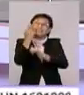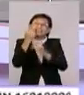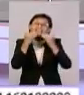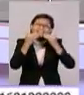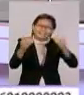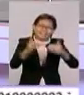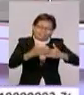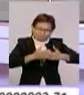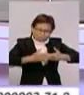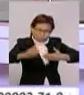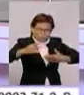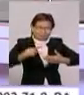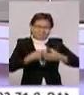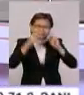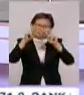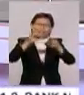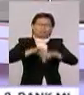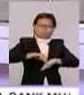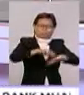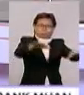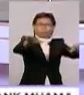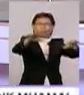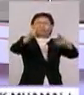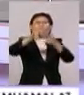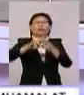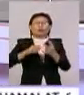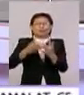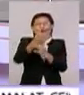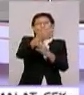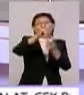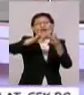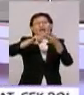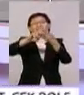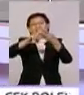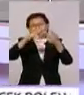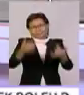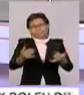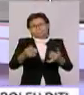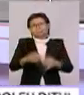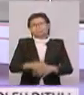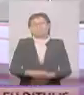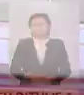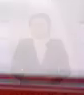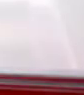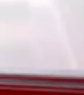Untuk seterusnya kita saksikan apa yang tular di laman sosial menerusi segmen hashtag.